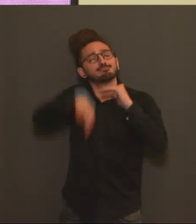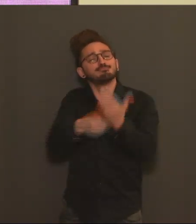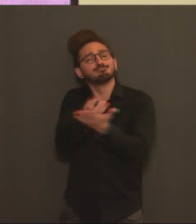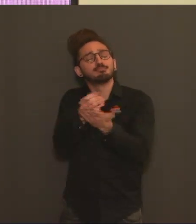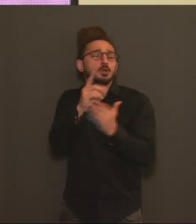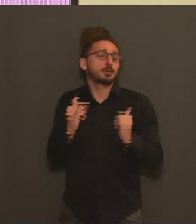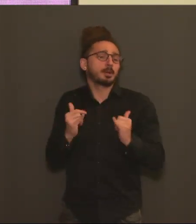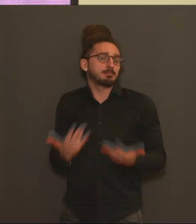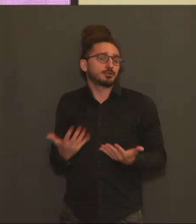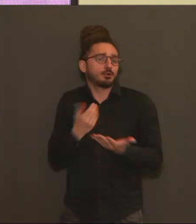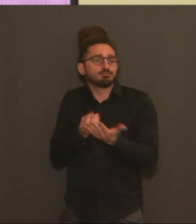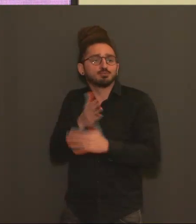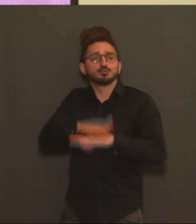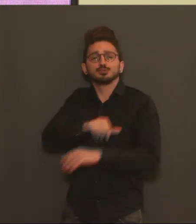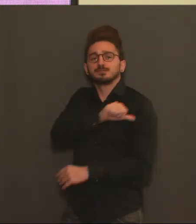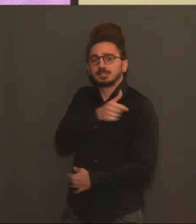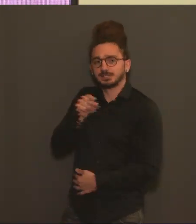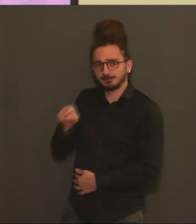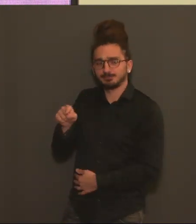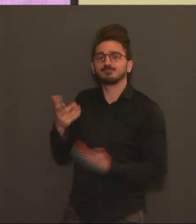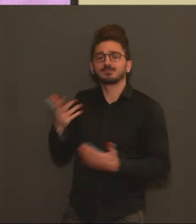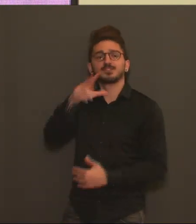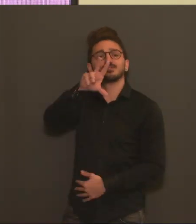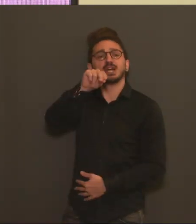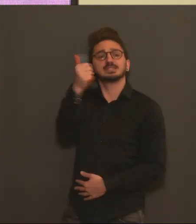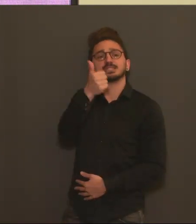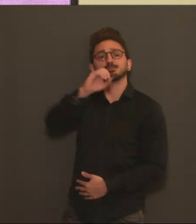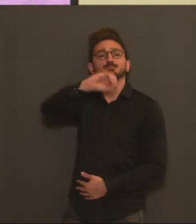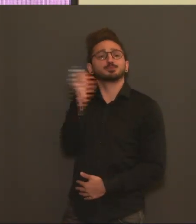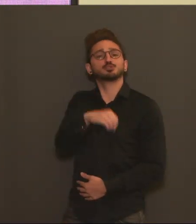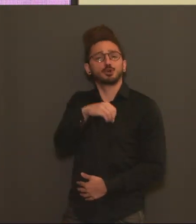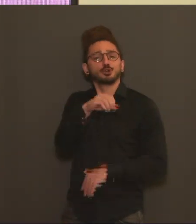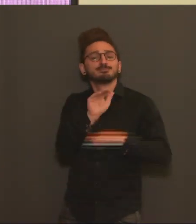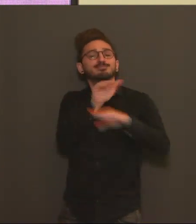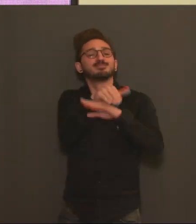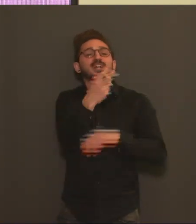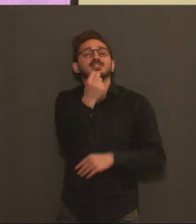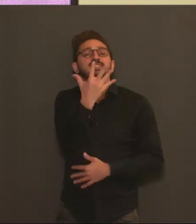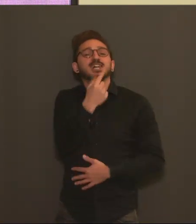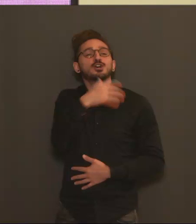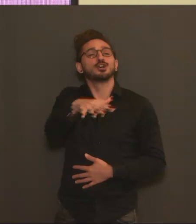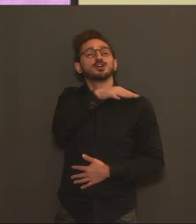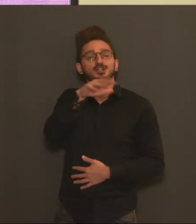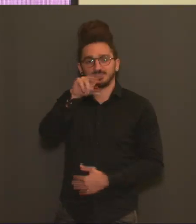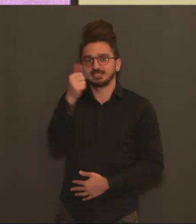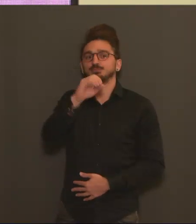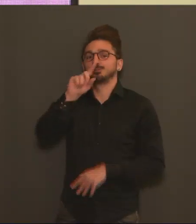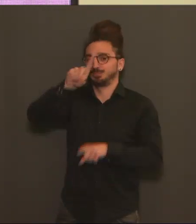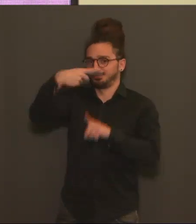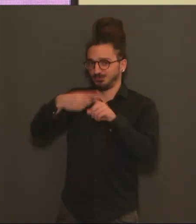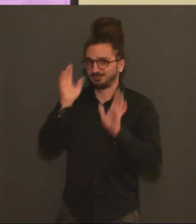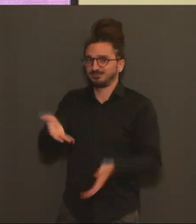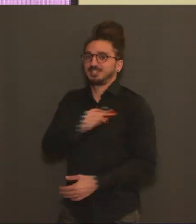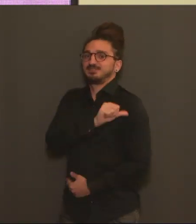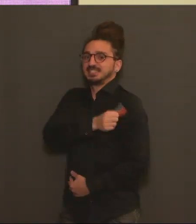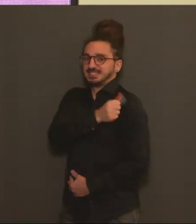donc un quart de la population de plus de 85 ans a reçu une première dose de vaccin. Cela signifie qu'un